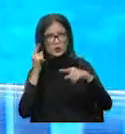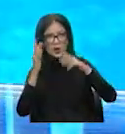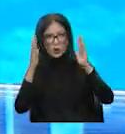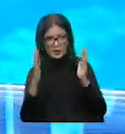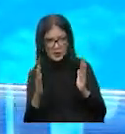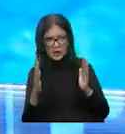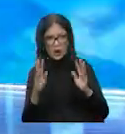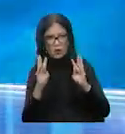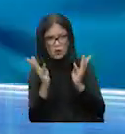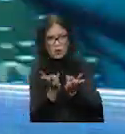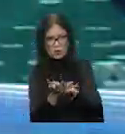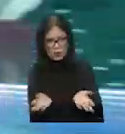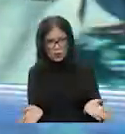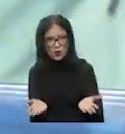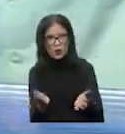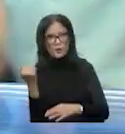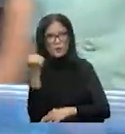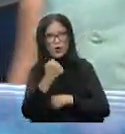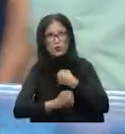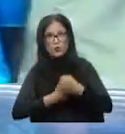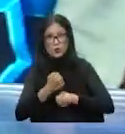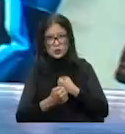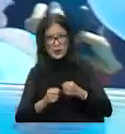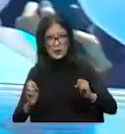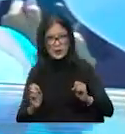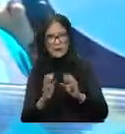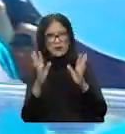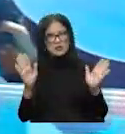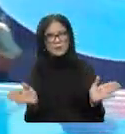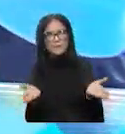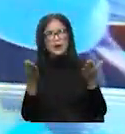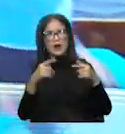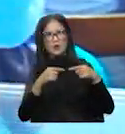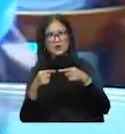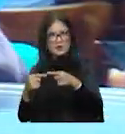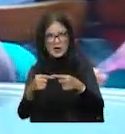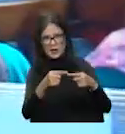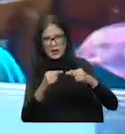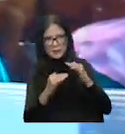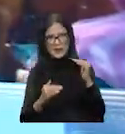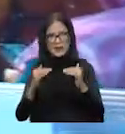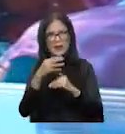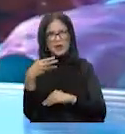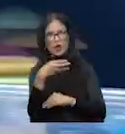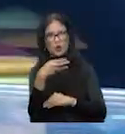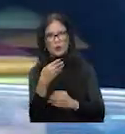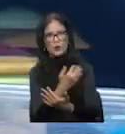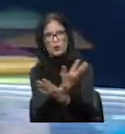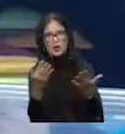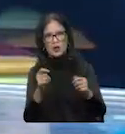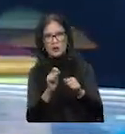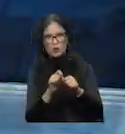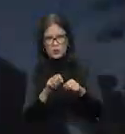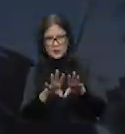mendorong pelaku ekonomi kreatif terus berinovasi serta membangun jejaring untuk meningkatkan ekonomi masyarakat dan menciptakan lapangan kerja.